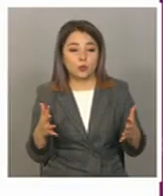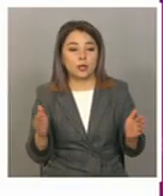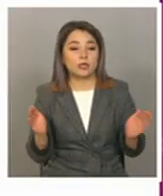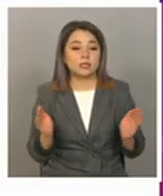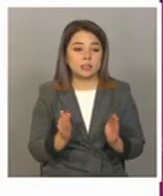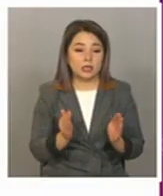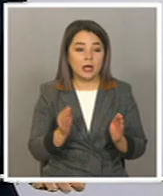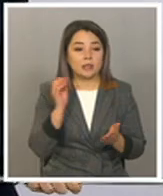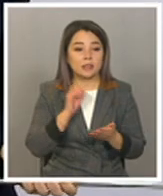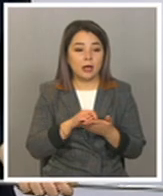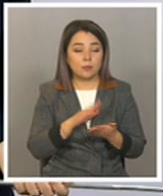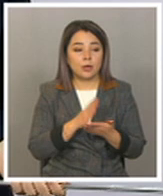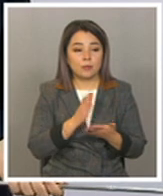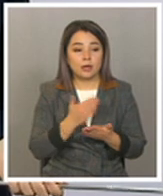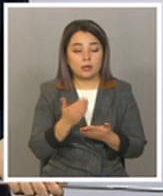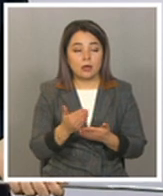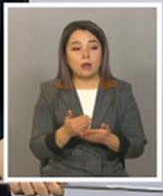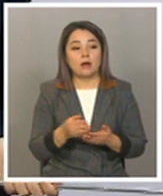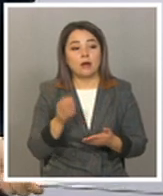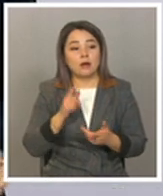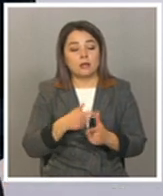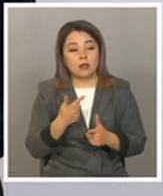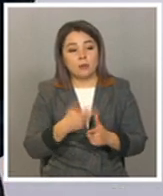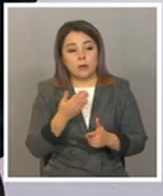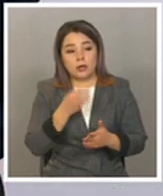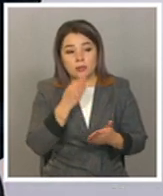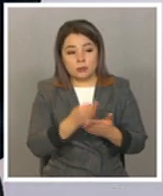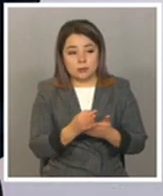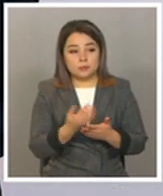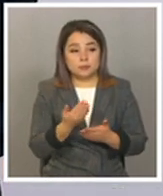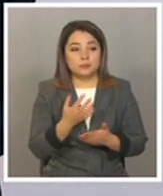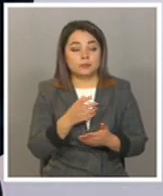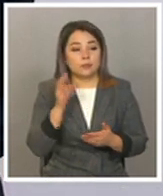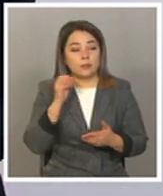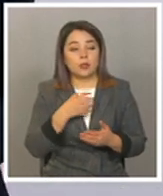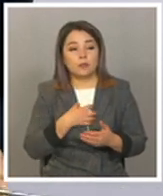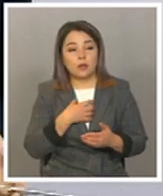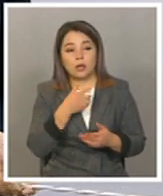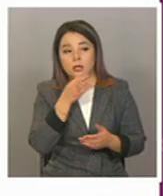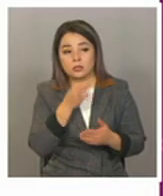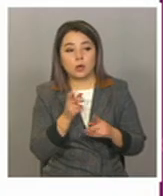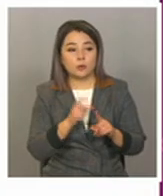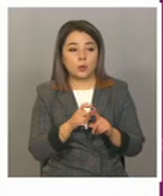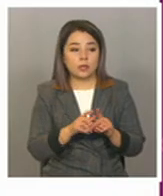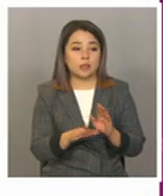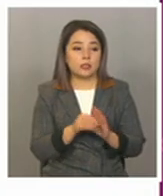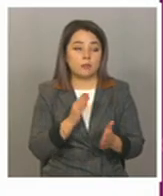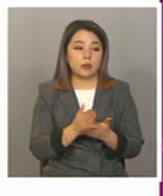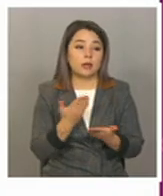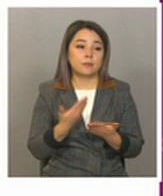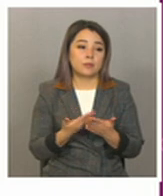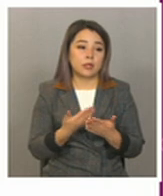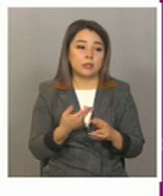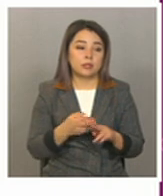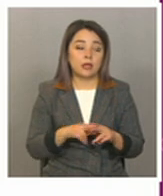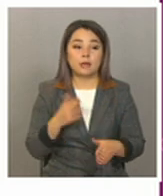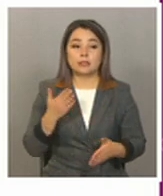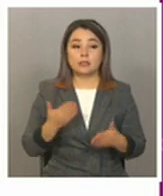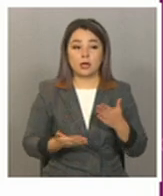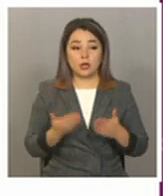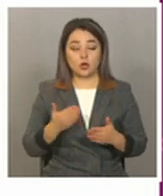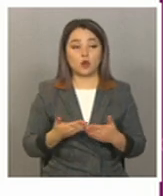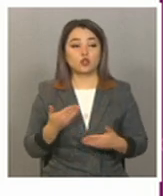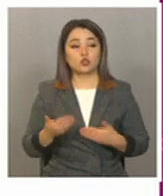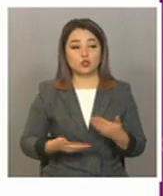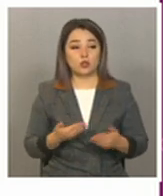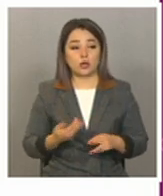кіші таңбалары. Айнымалы атауы мағынасына сәйкес таңдалады. Мысалы, егер жүрілген